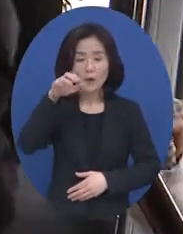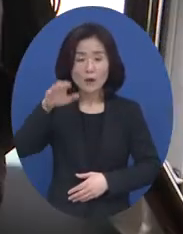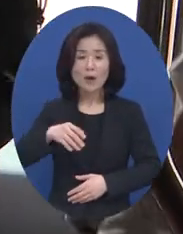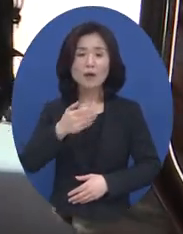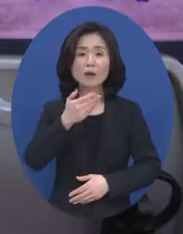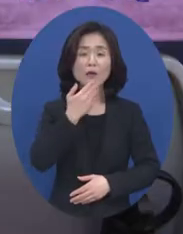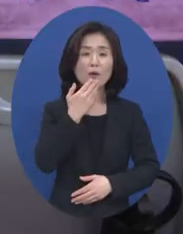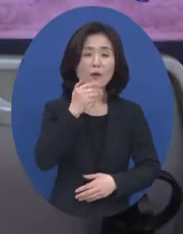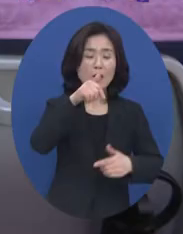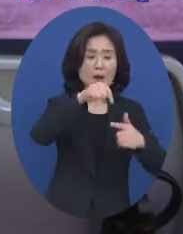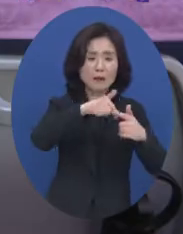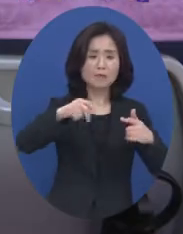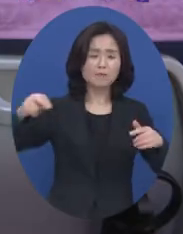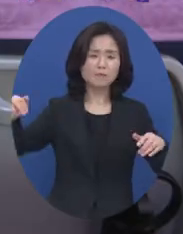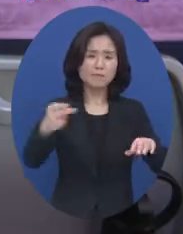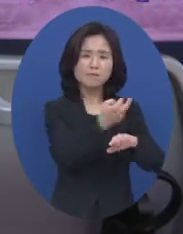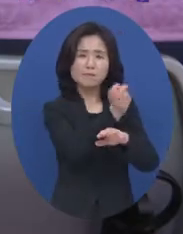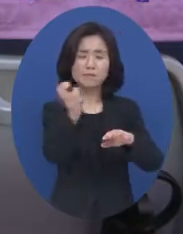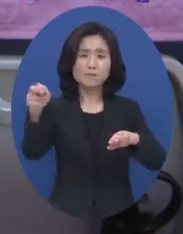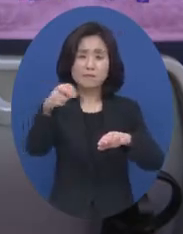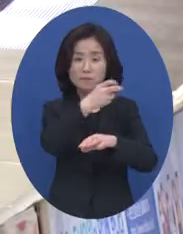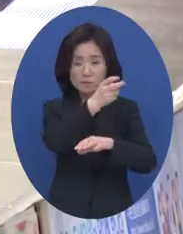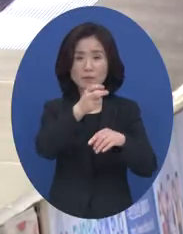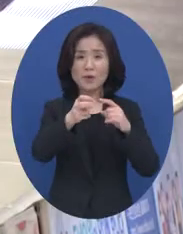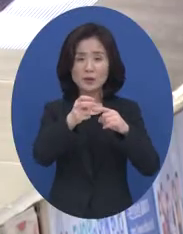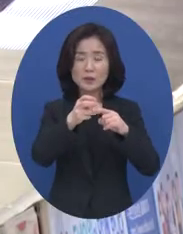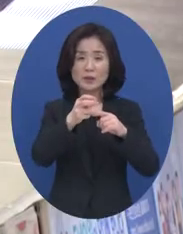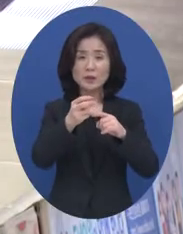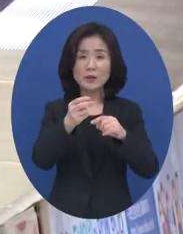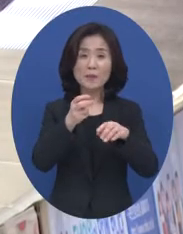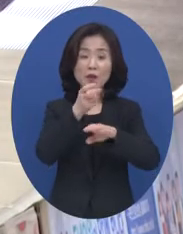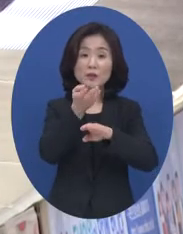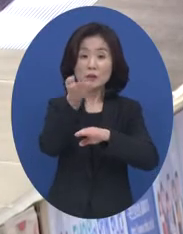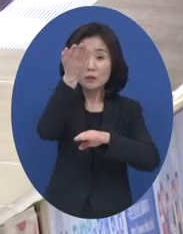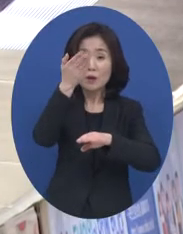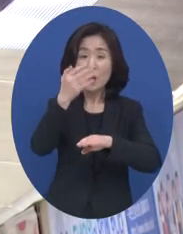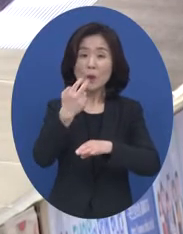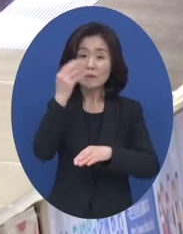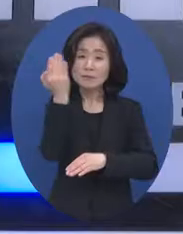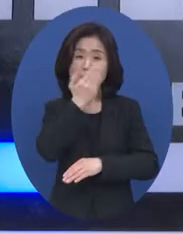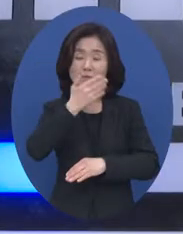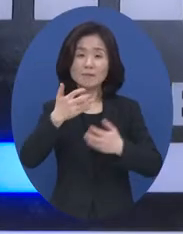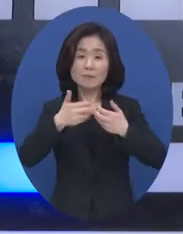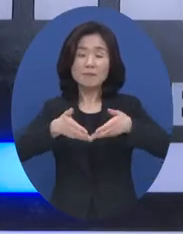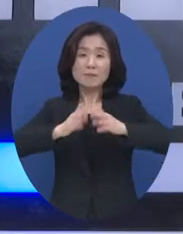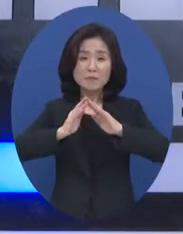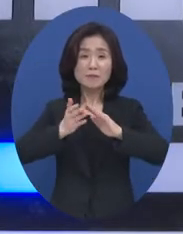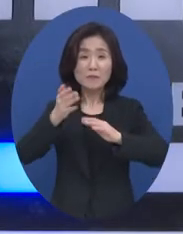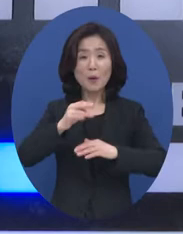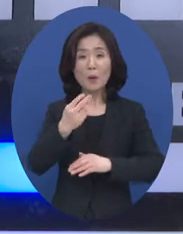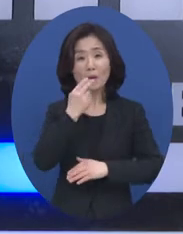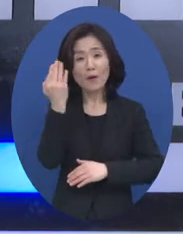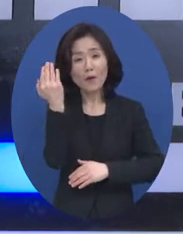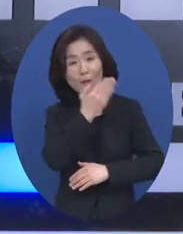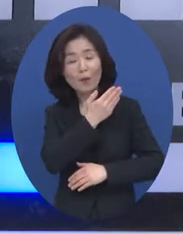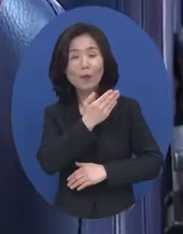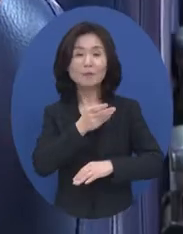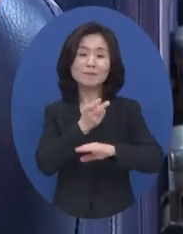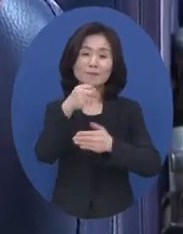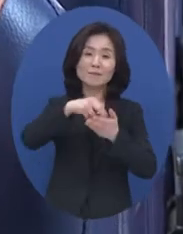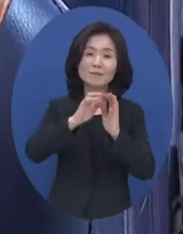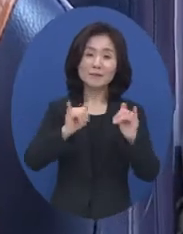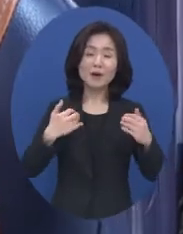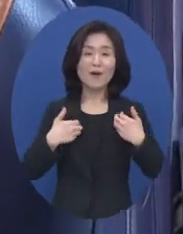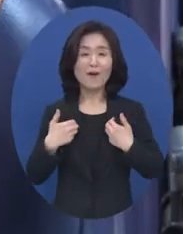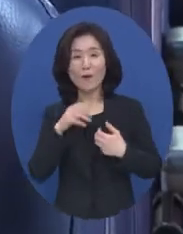경기도 평택과 서울시 강남을 오가는 좌석버스 안. 버스 천정에 공기 정화기가 시범 설치됐는데 한결 달라진 공기질에